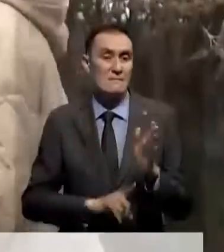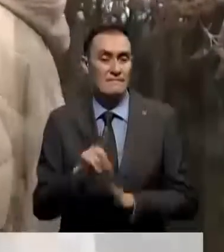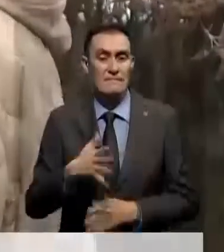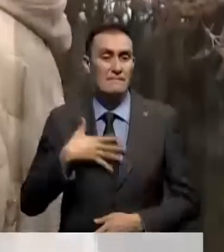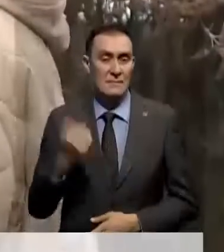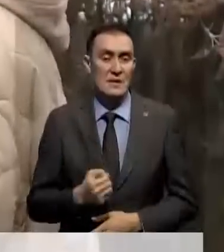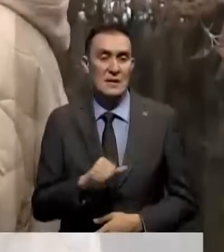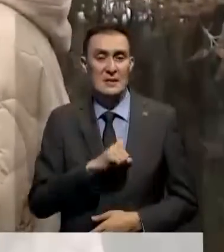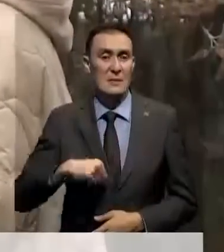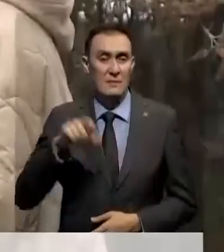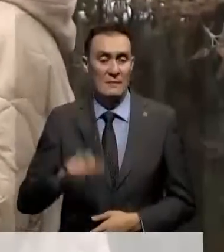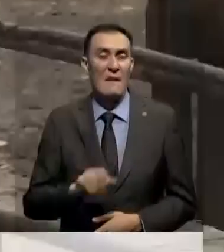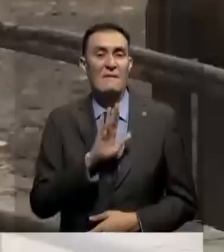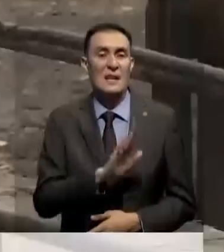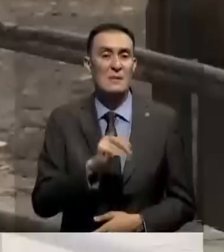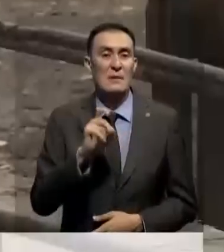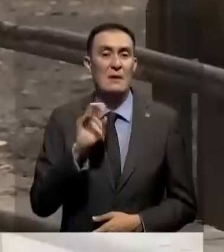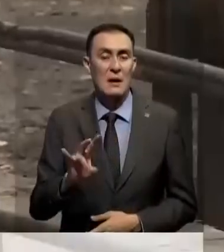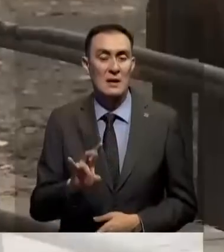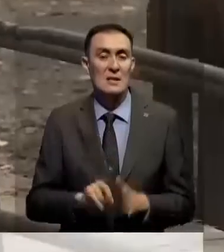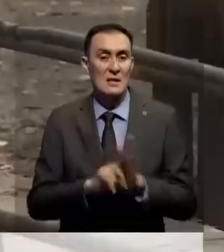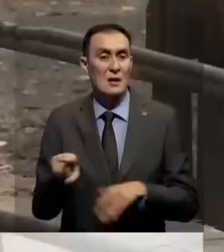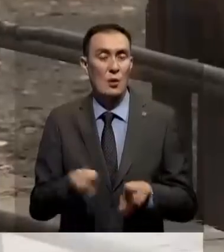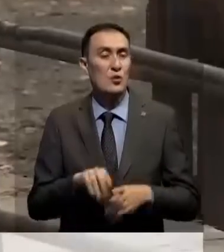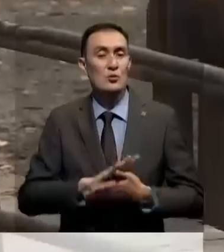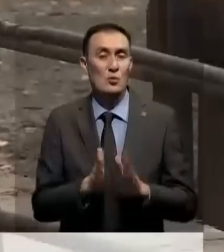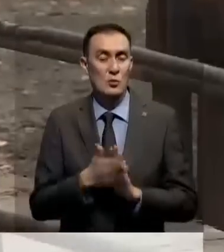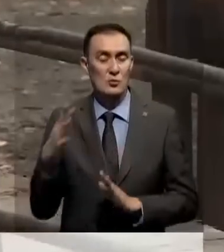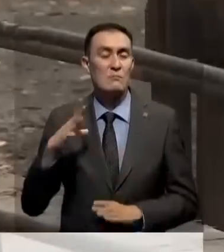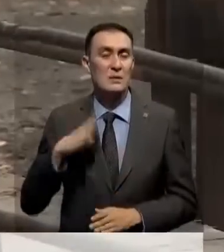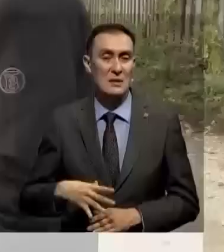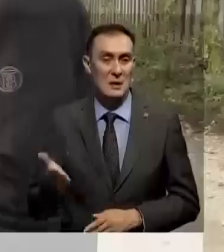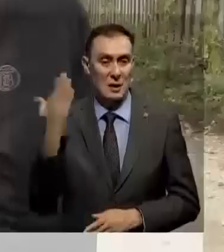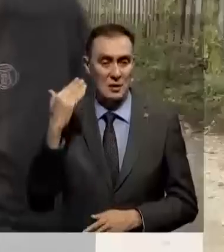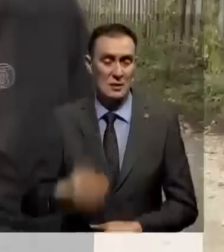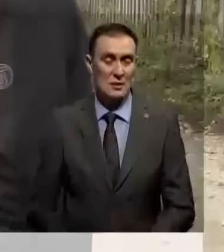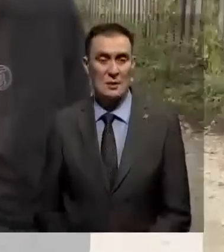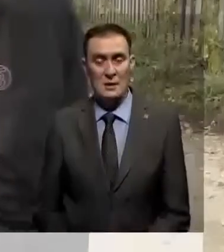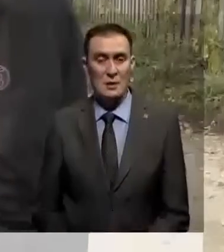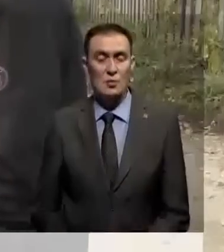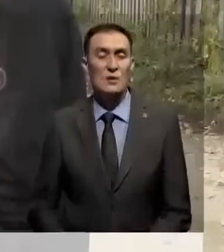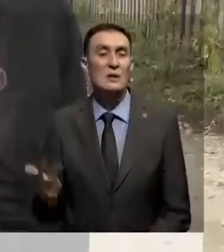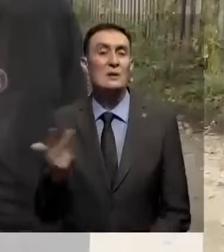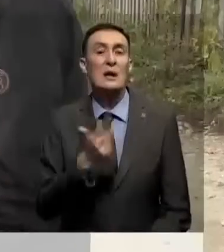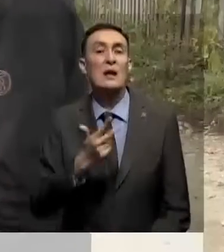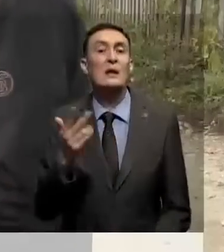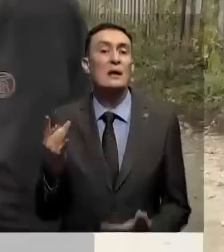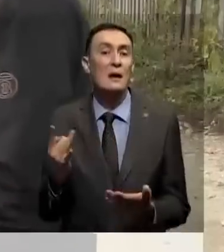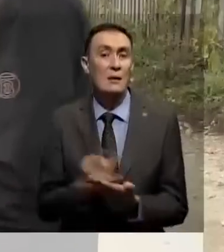взял местный житель Владимир Хан. Тем более, что с похожей ситуацией он уже сталкивался. Ну, наверное, третий раз все